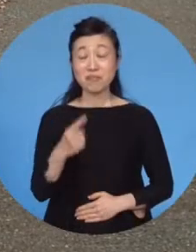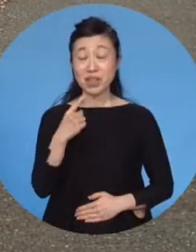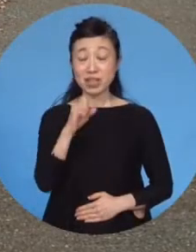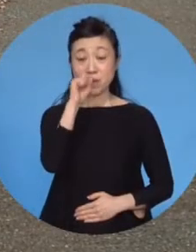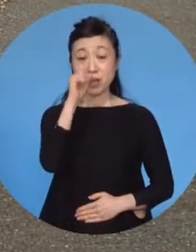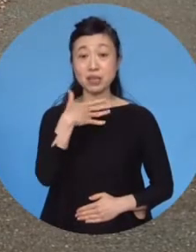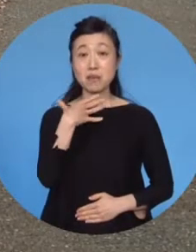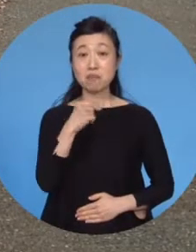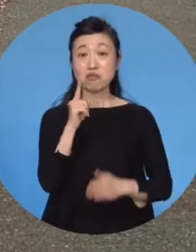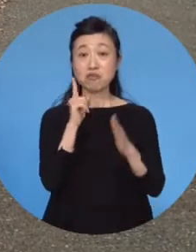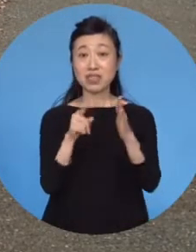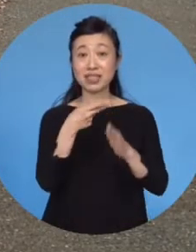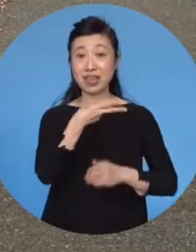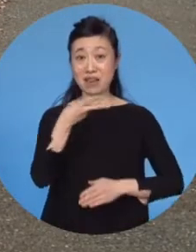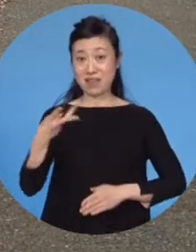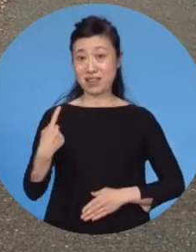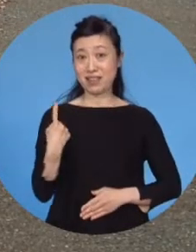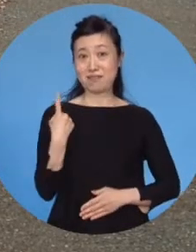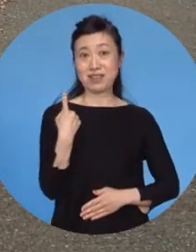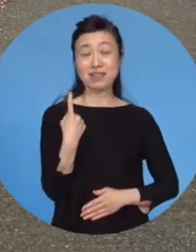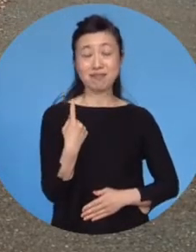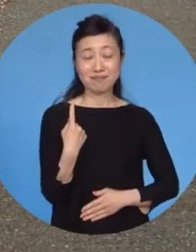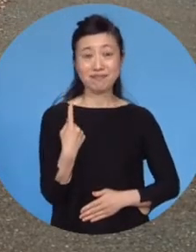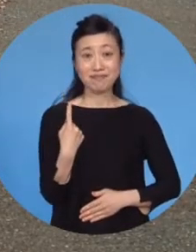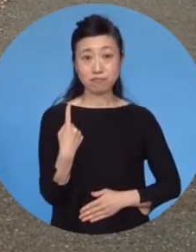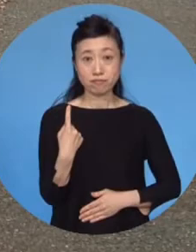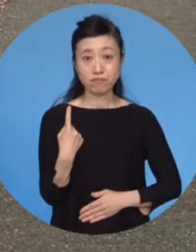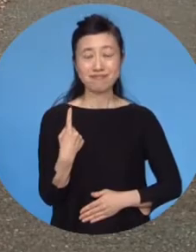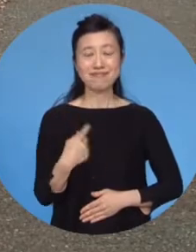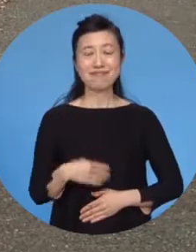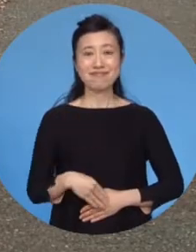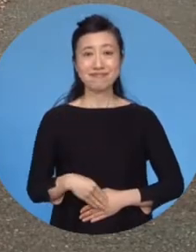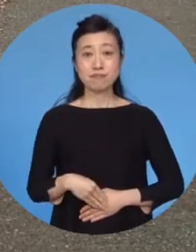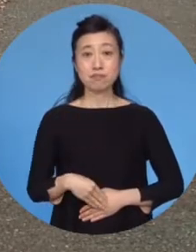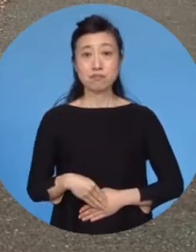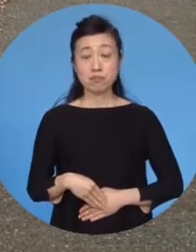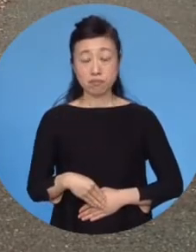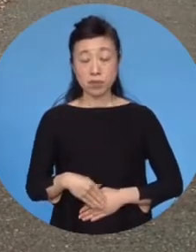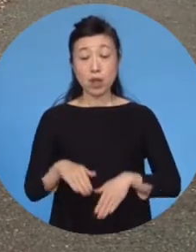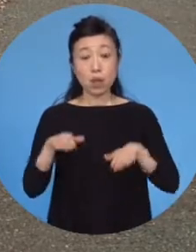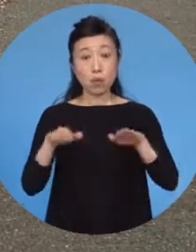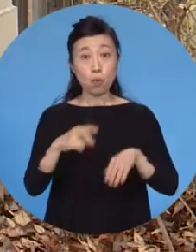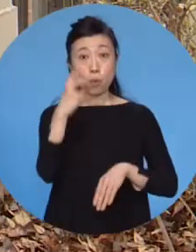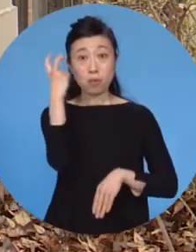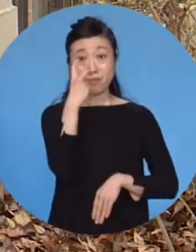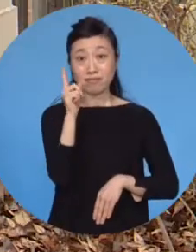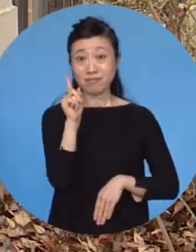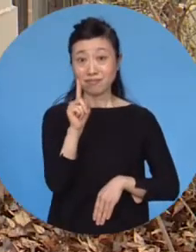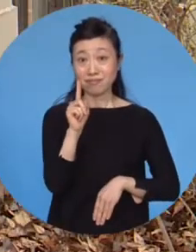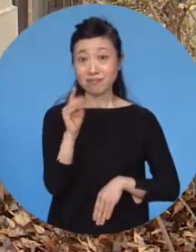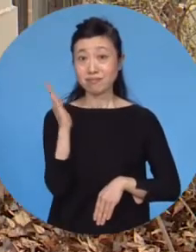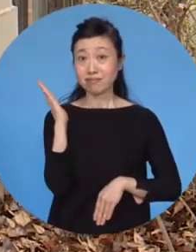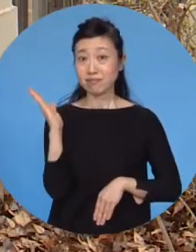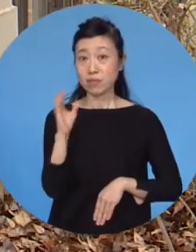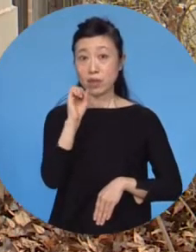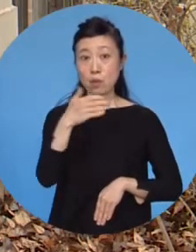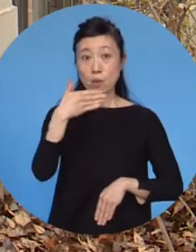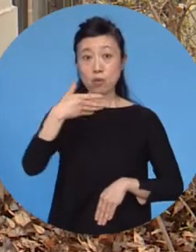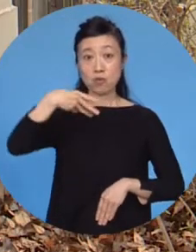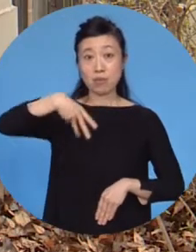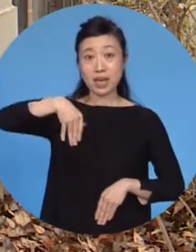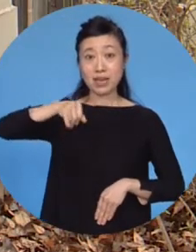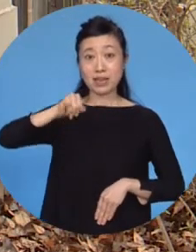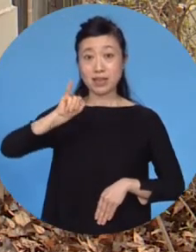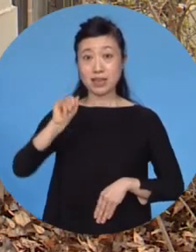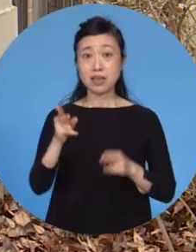私は今杉並区の真ん中を流れる善福寺川に来ています。今回調査するのは奥前